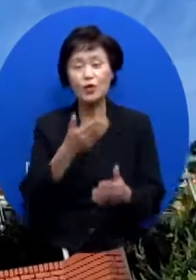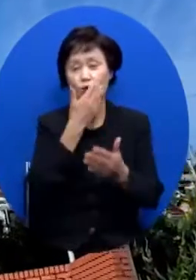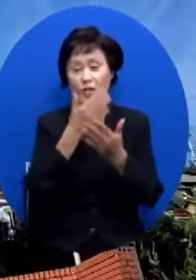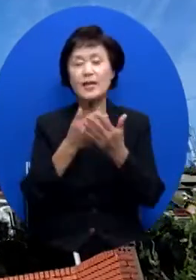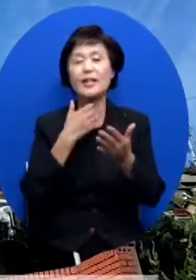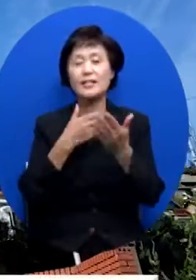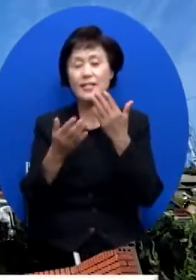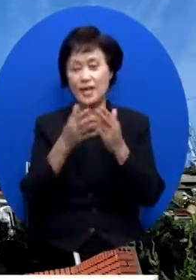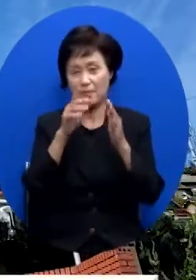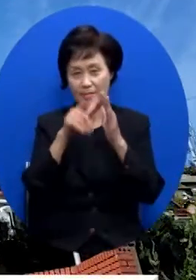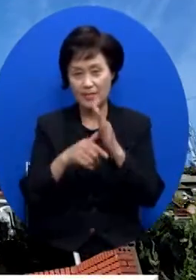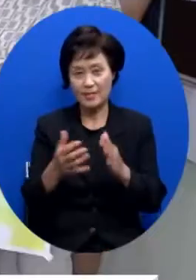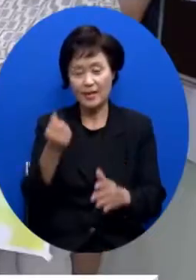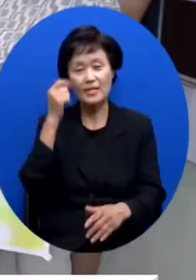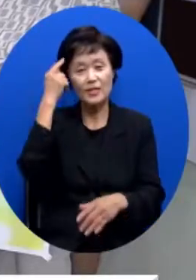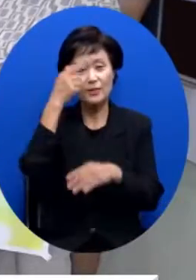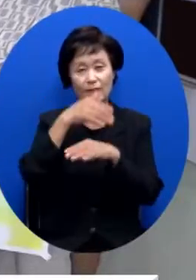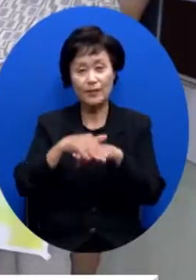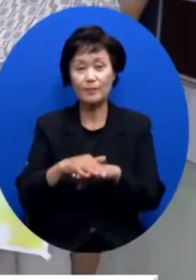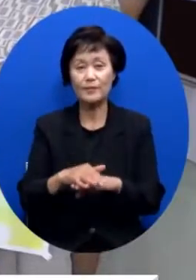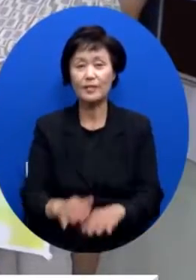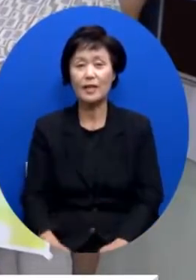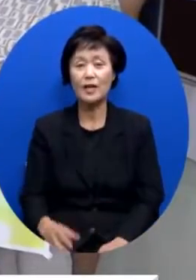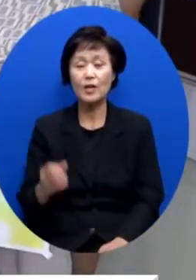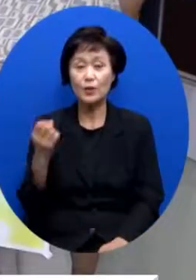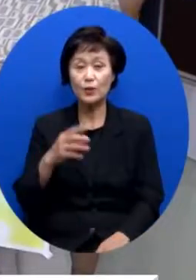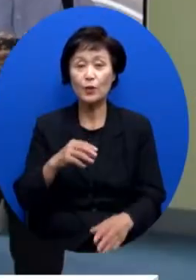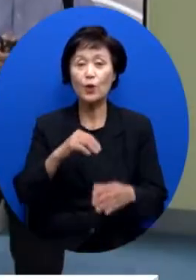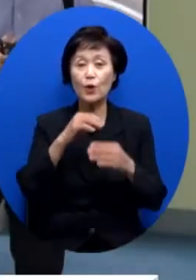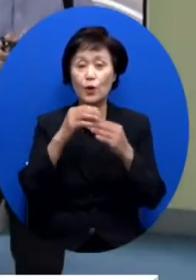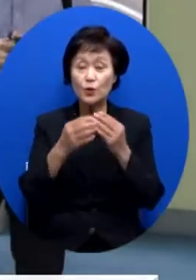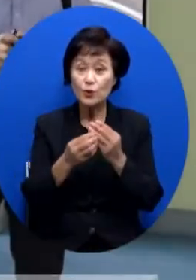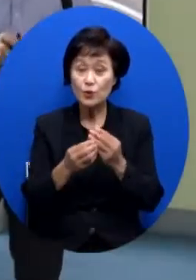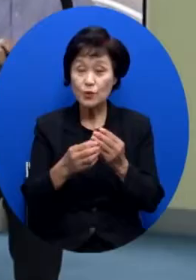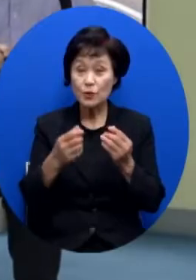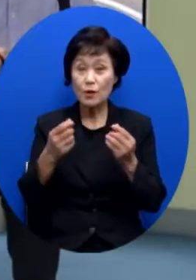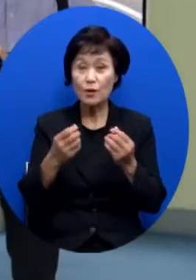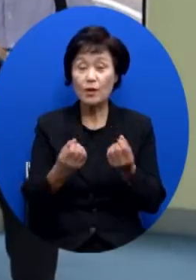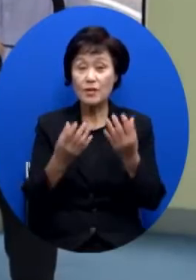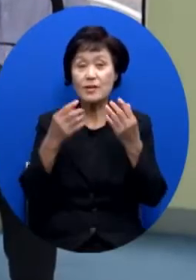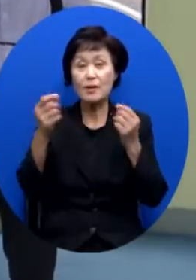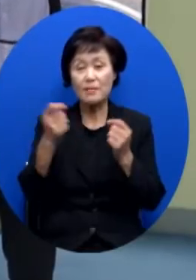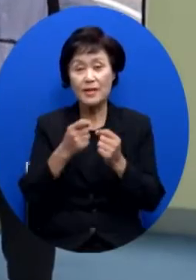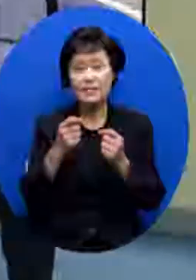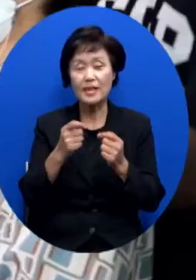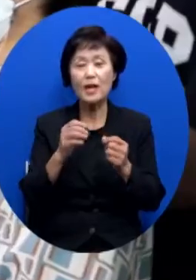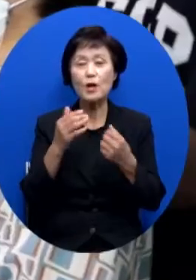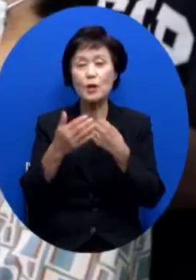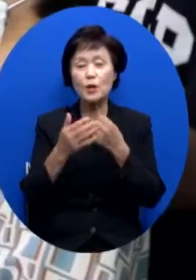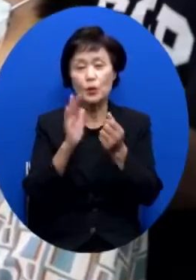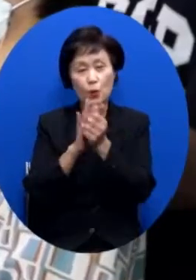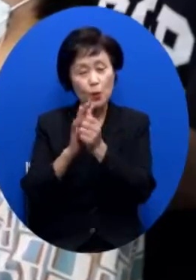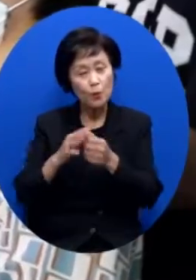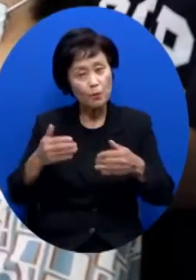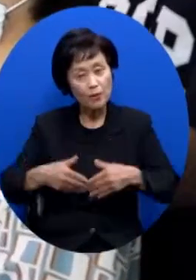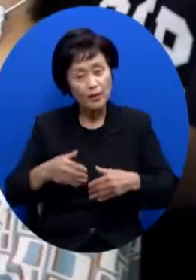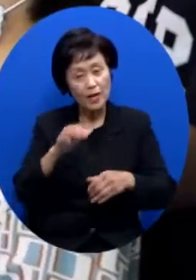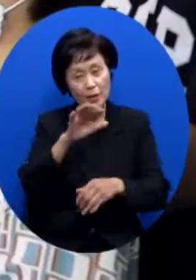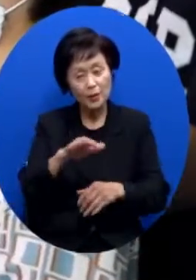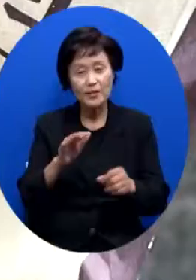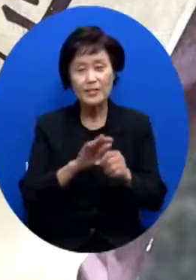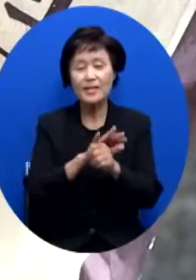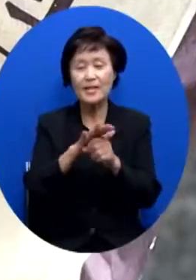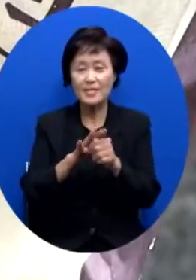목포 남부교회는 추석 명절을 맞아 도움이 필요한 이웃들을 위한 사랑의 쌀 나눔 사역을 펼쳤습니다. 매년 설과